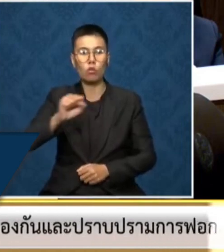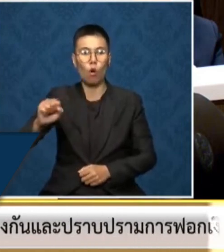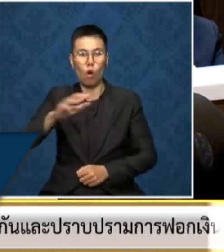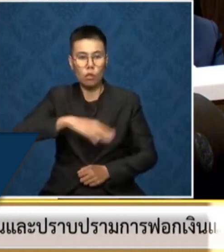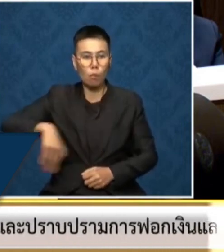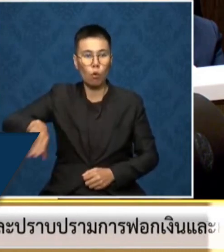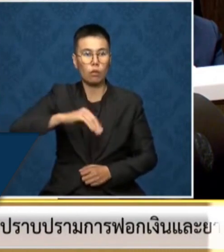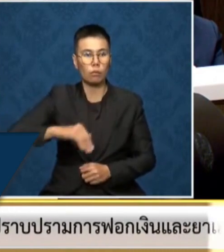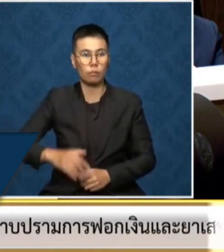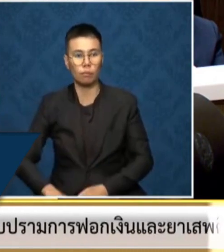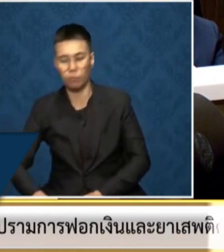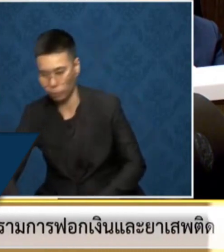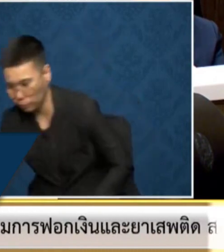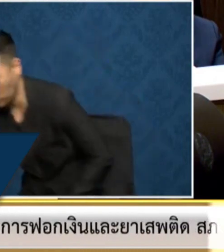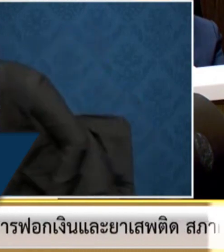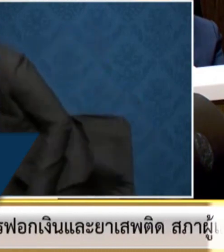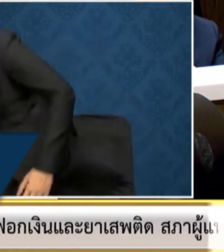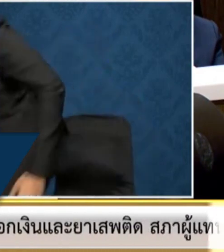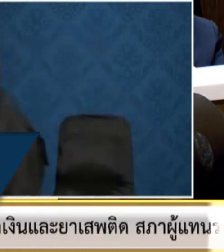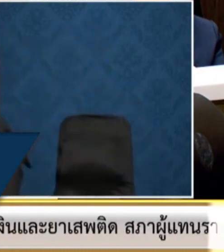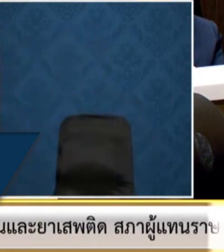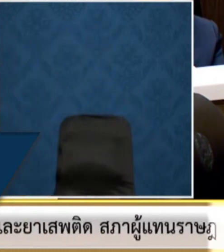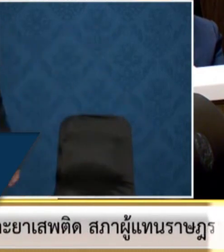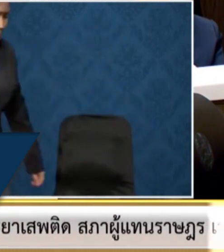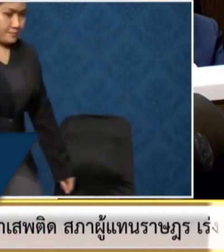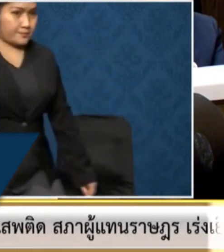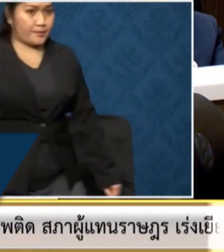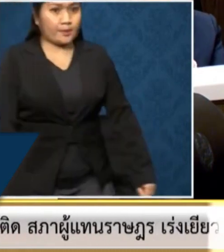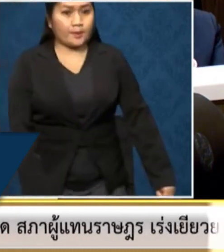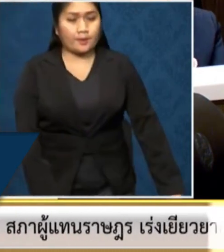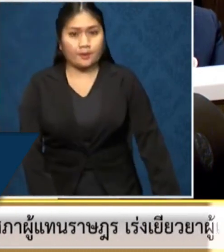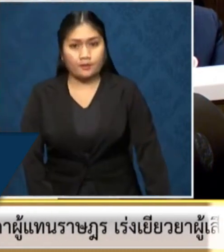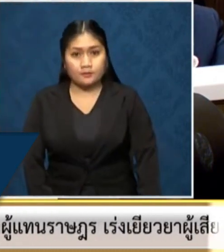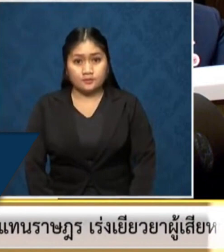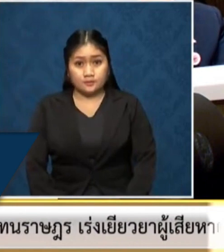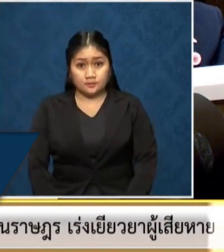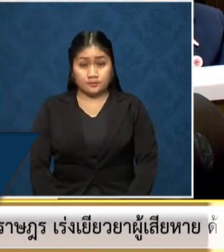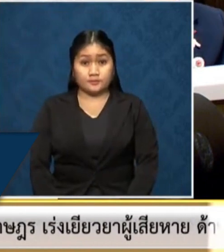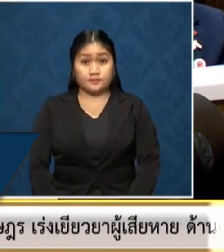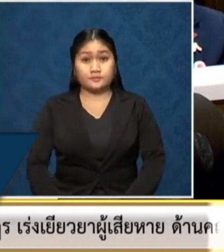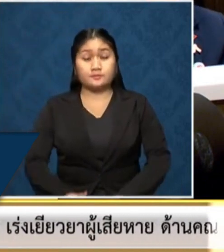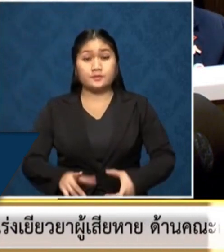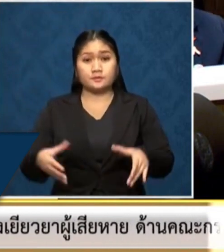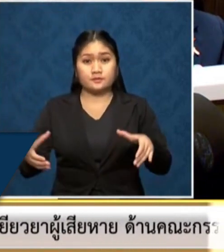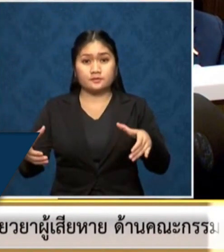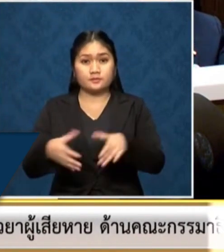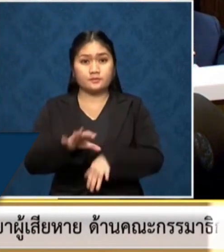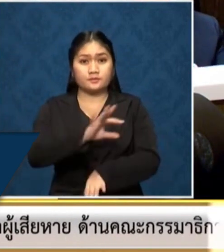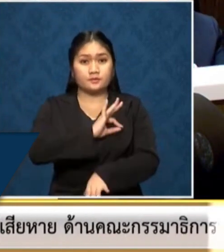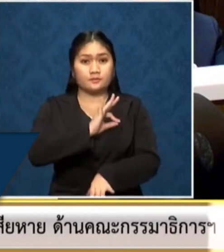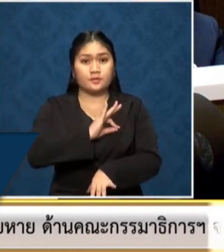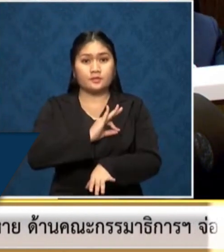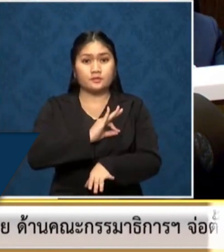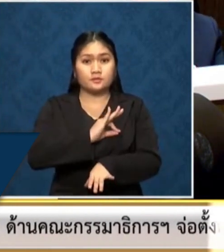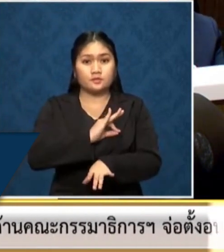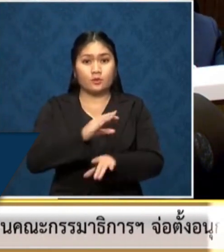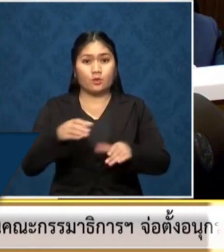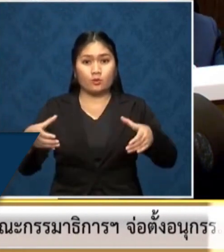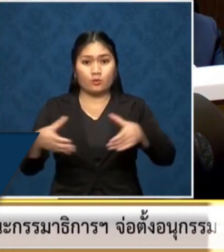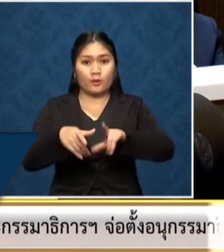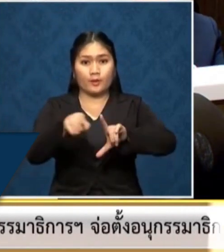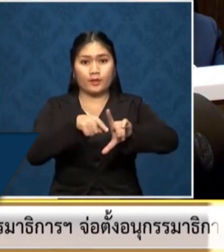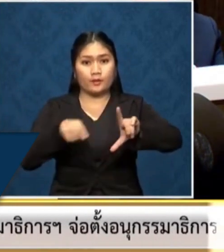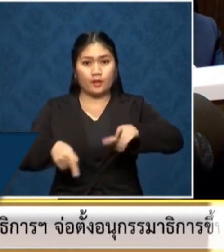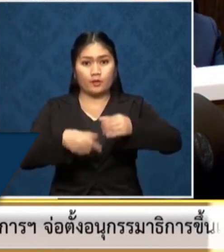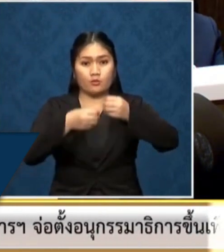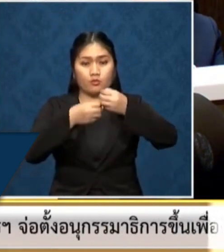ิกก่อนครับและได้เหตุดงกล่วครับเพื่อนสมาชิกของพักเก้าไกร จำนวน 15 ท่านบ